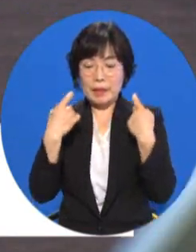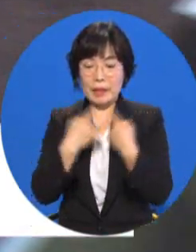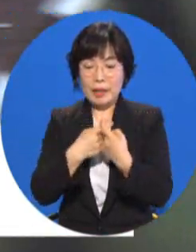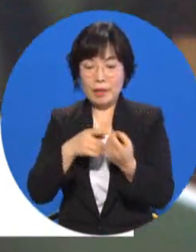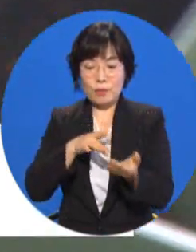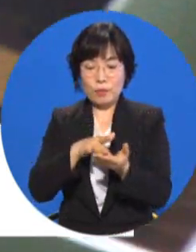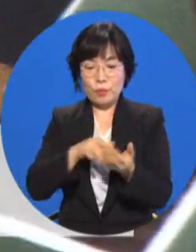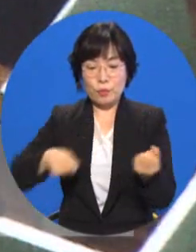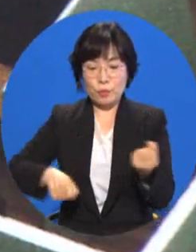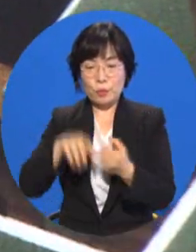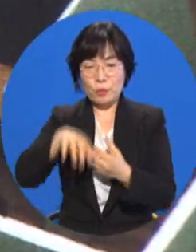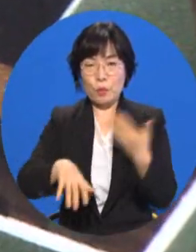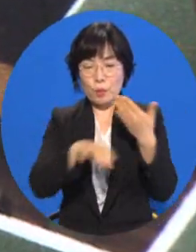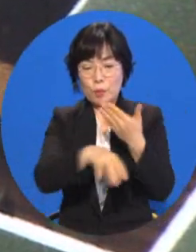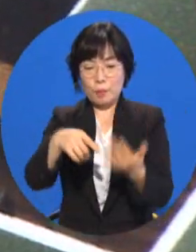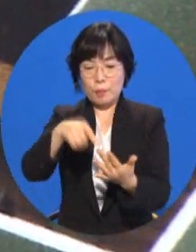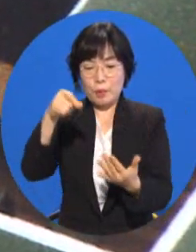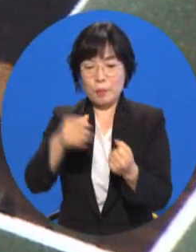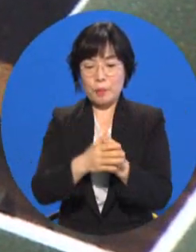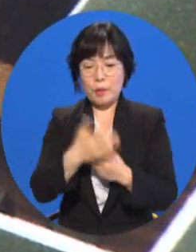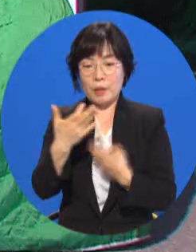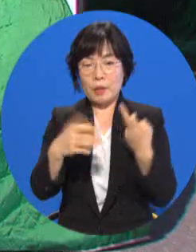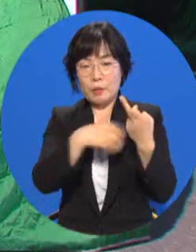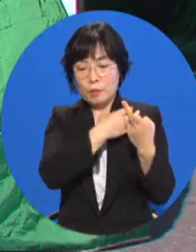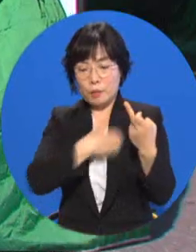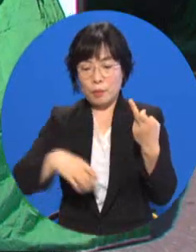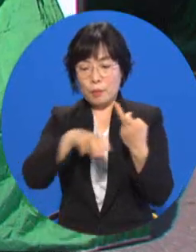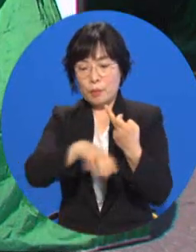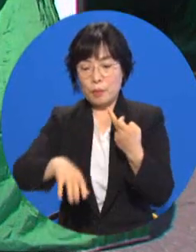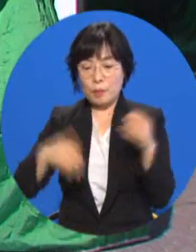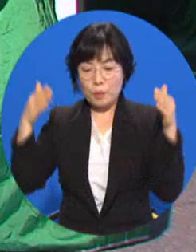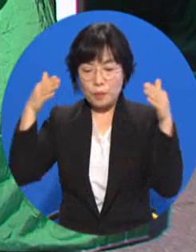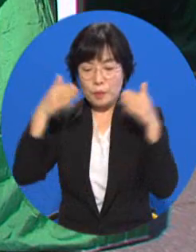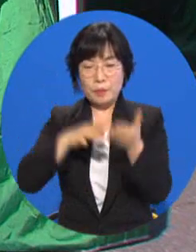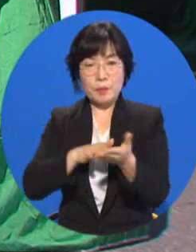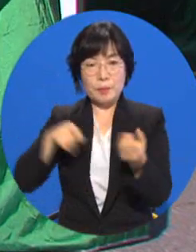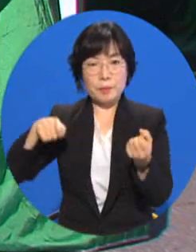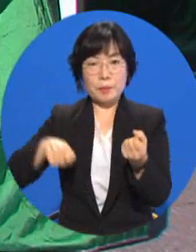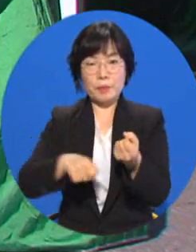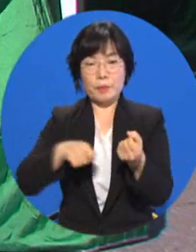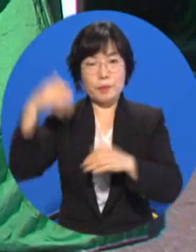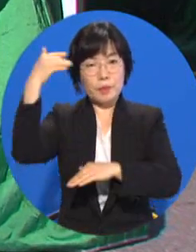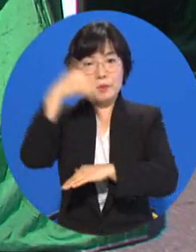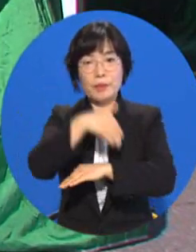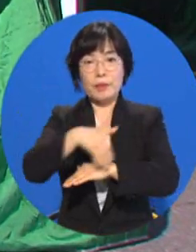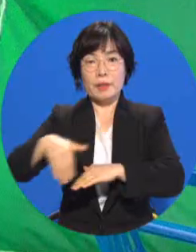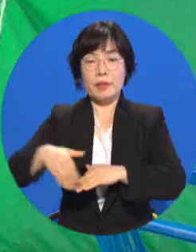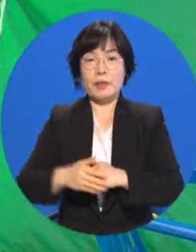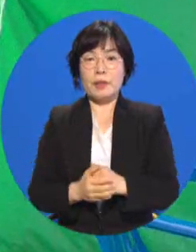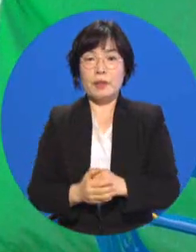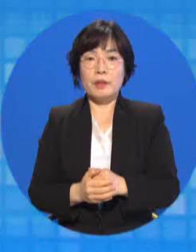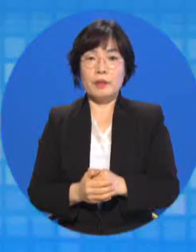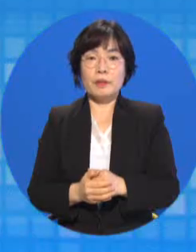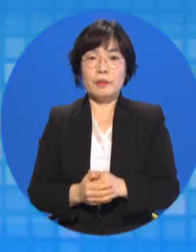방역업체 9곳을 이용해 12개 읍면동에 집중 방역을 진행할 계획이라고 설명했습니다.